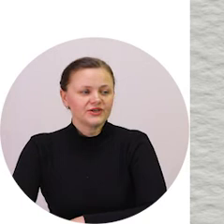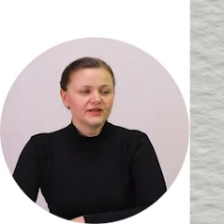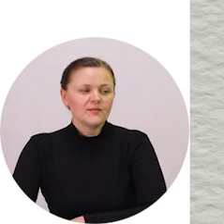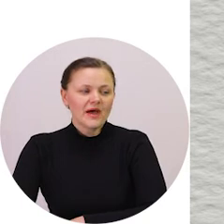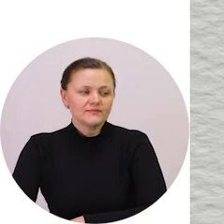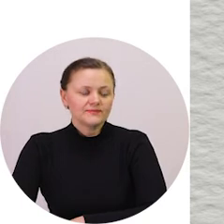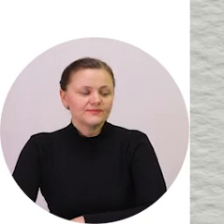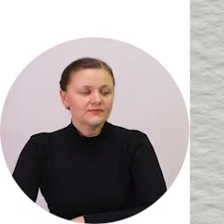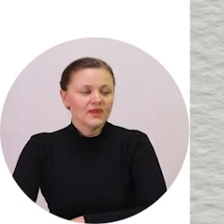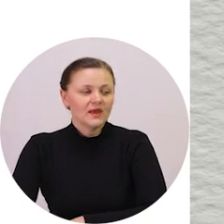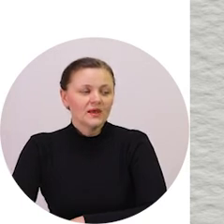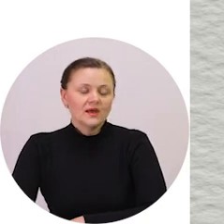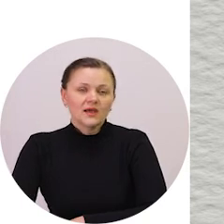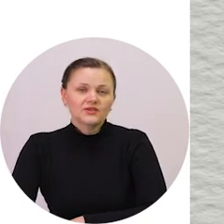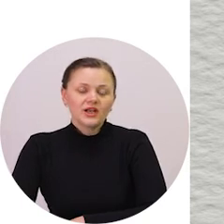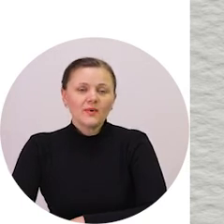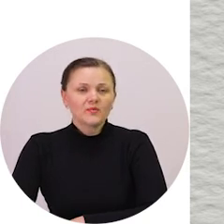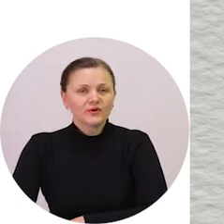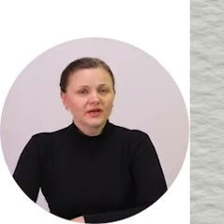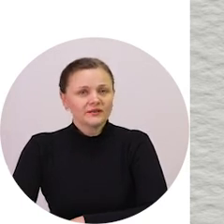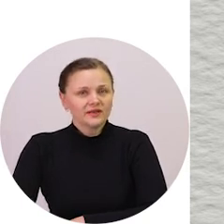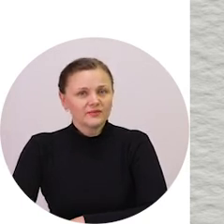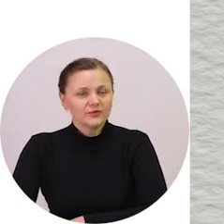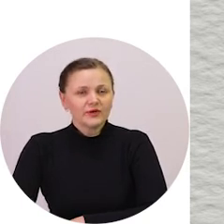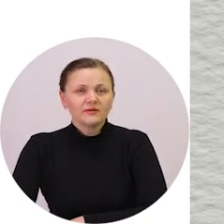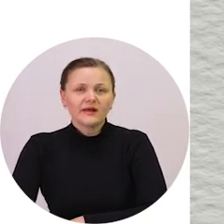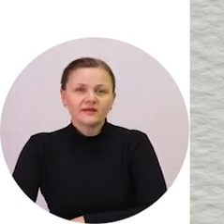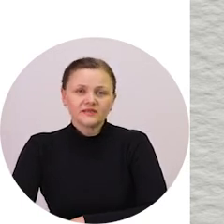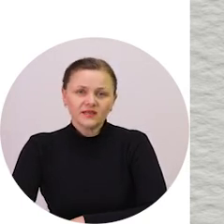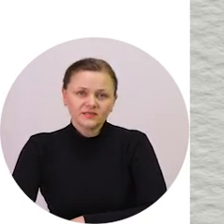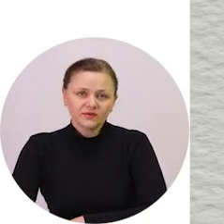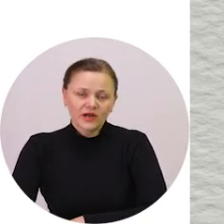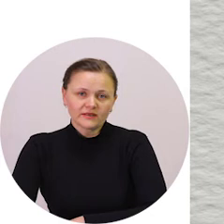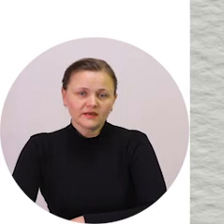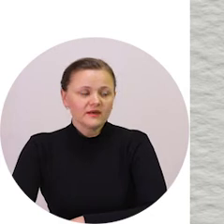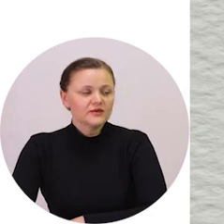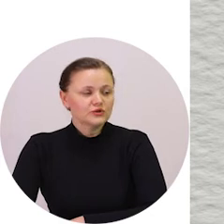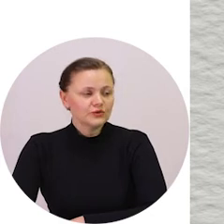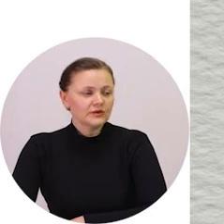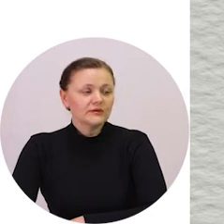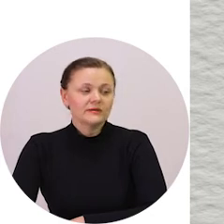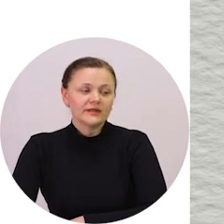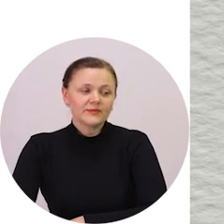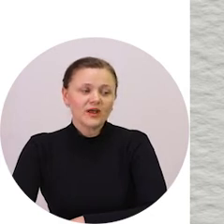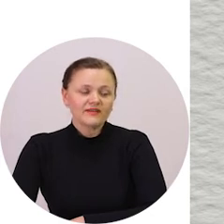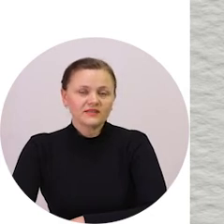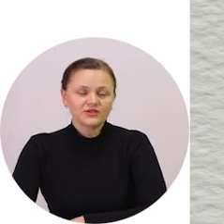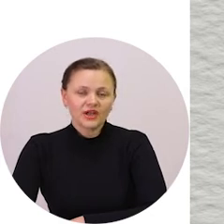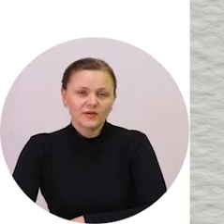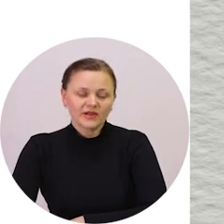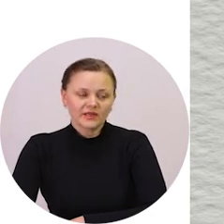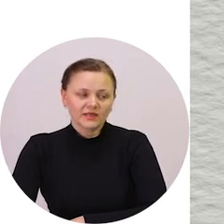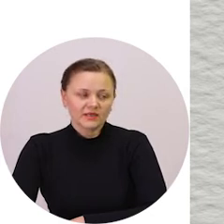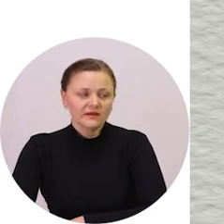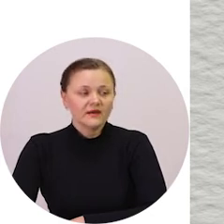Notez în agenda mea. Cele mai importante drepturi care ne sunt asigurate sunt dreptul la viață și